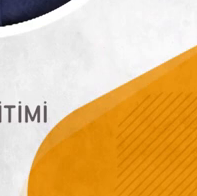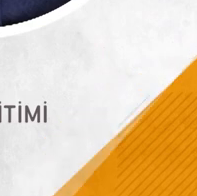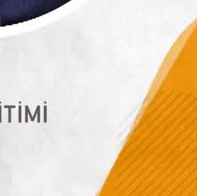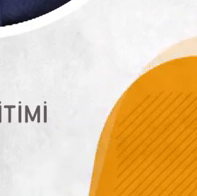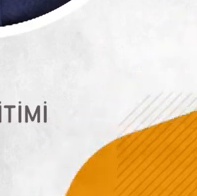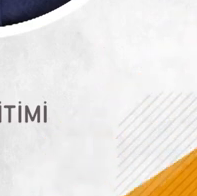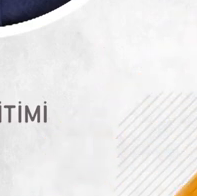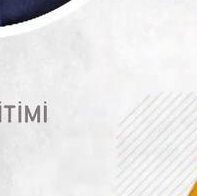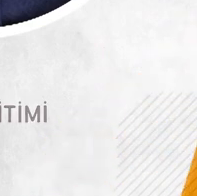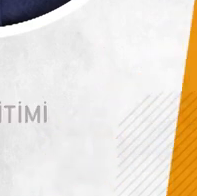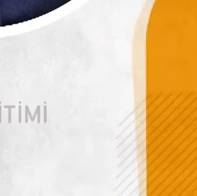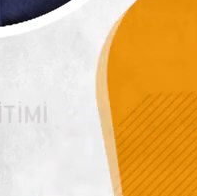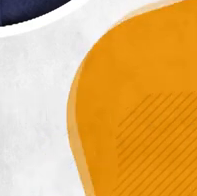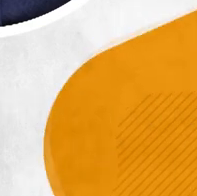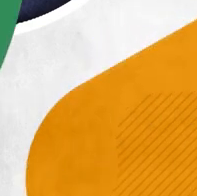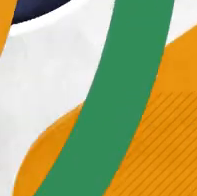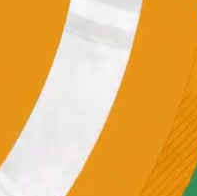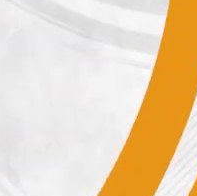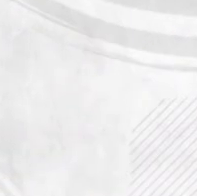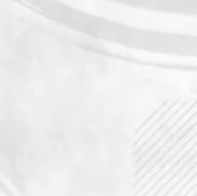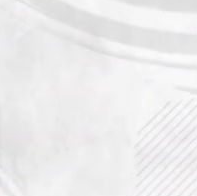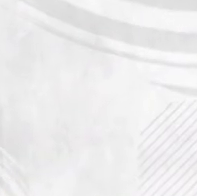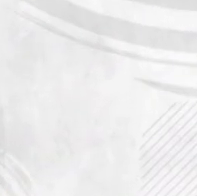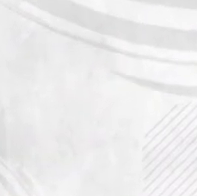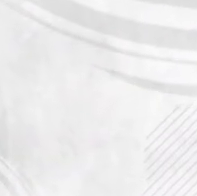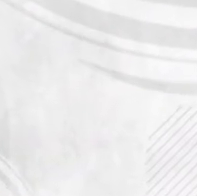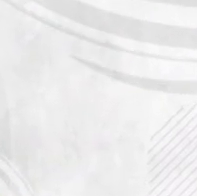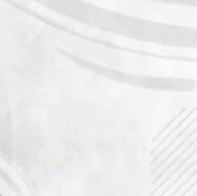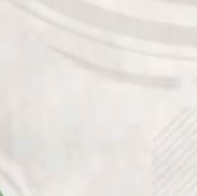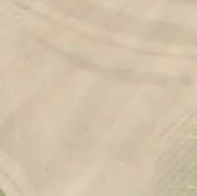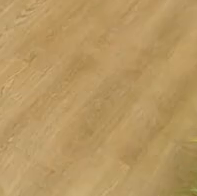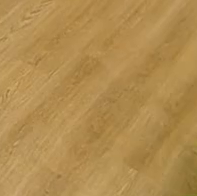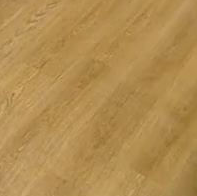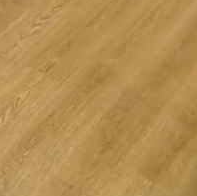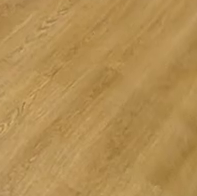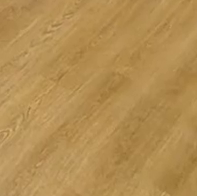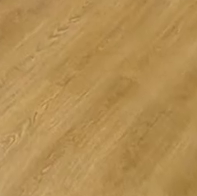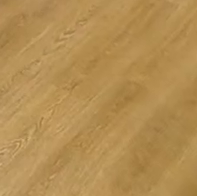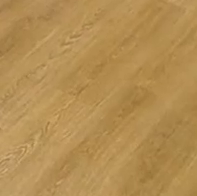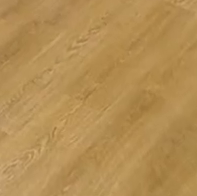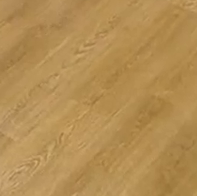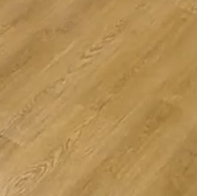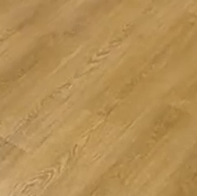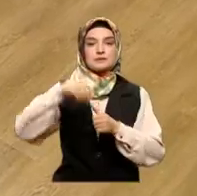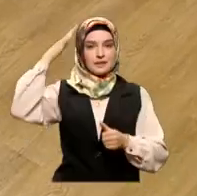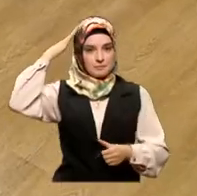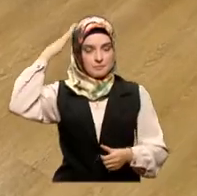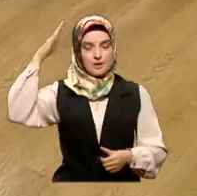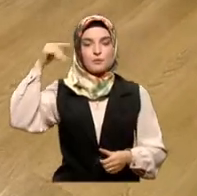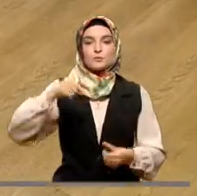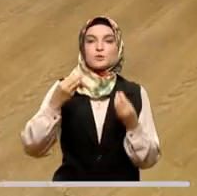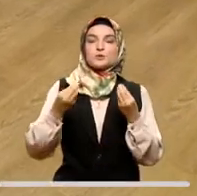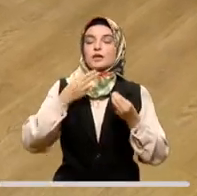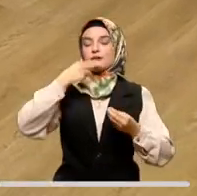az sonra yeni güne merhaba da yanıtlıyor. Yeniden merhabalar efendim. Bu güzel